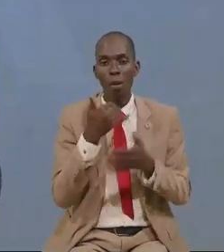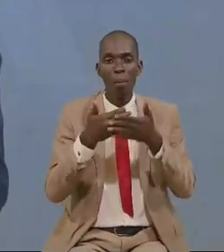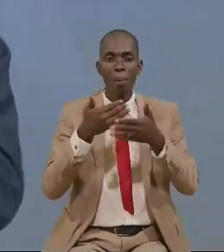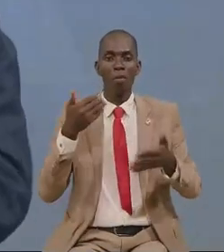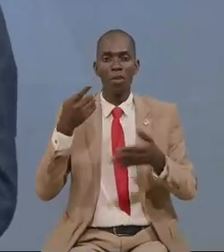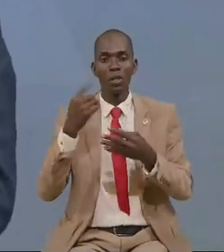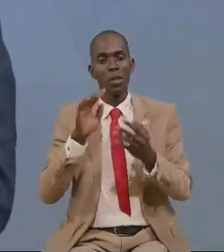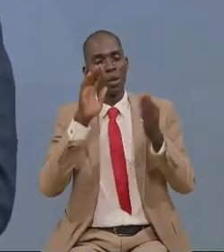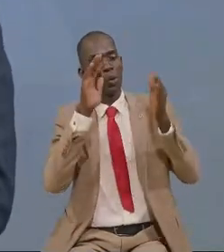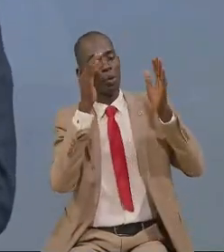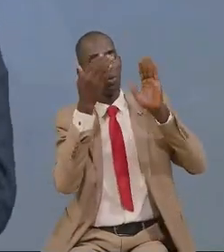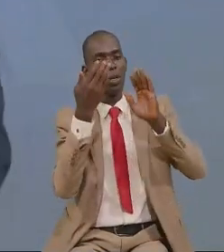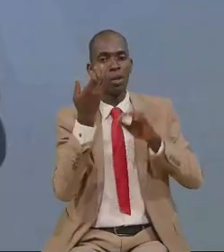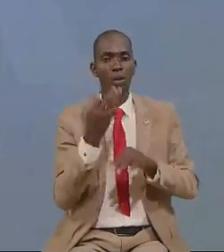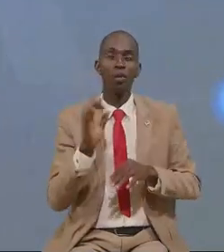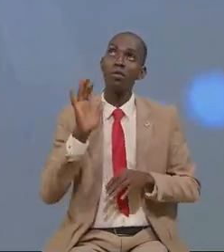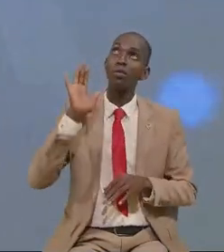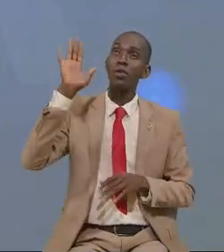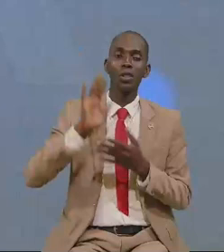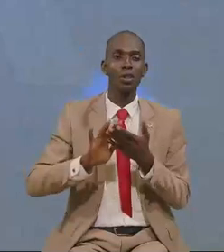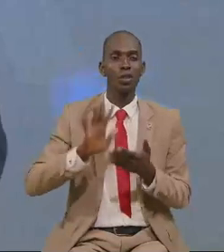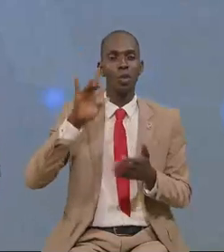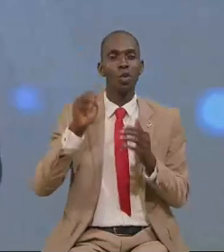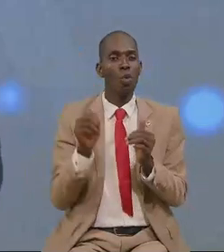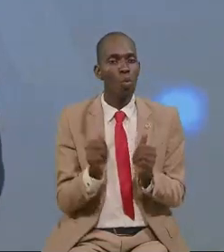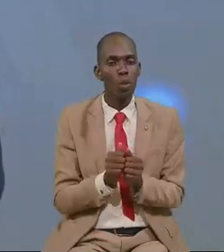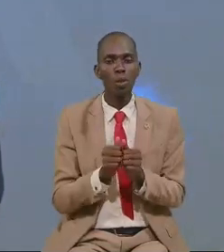irrépréhensible devant sa gloire.